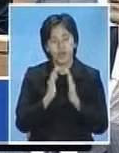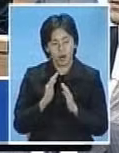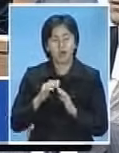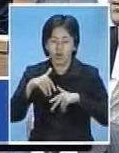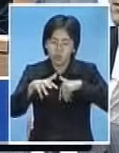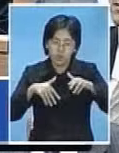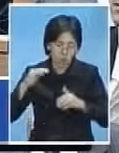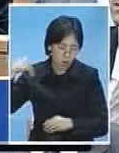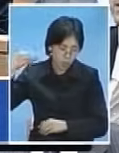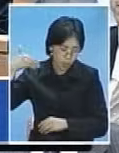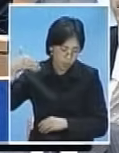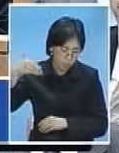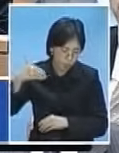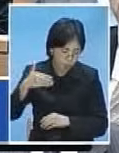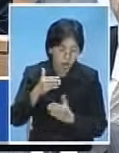างต่อเนื่องยาวนาน